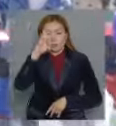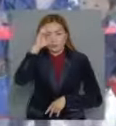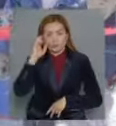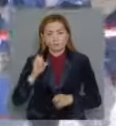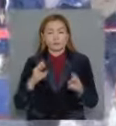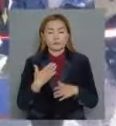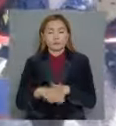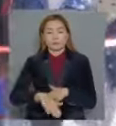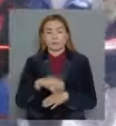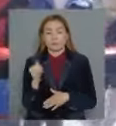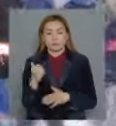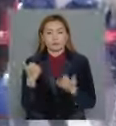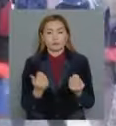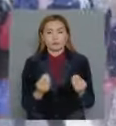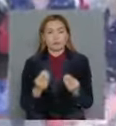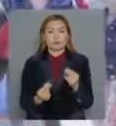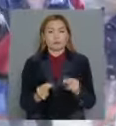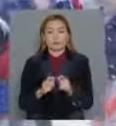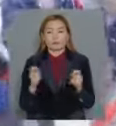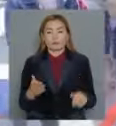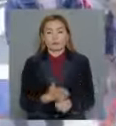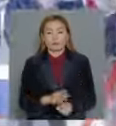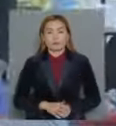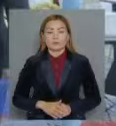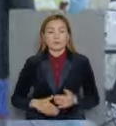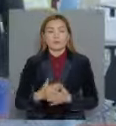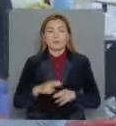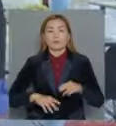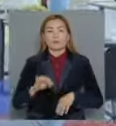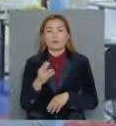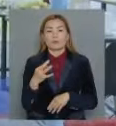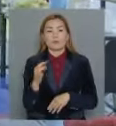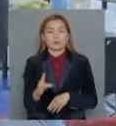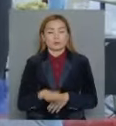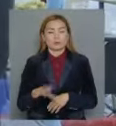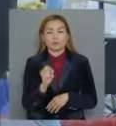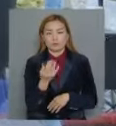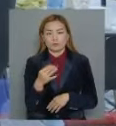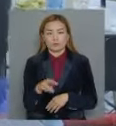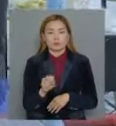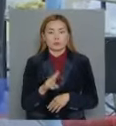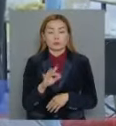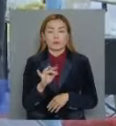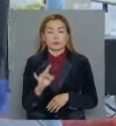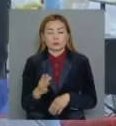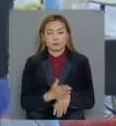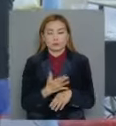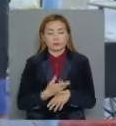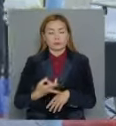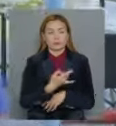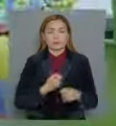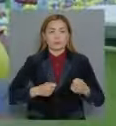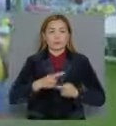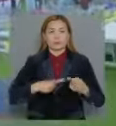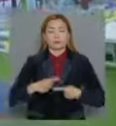арнайы несие алып, балалар ойын орталығын ашқан. Жаңа нысанға Индербор кентінің әкімі Шалқар Алмурзиев, аудандық